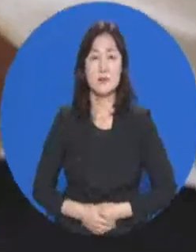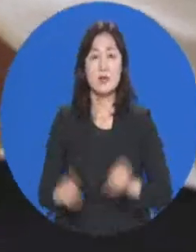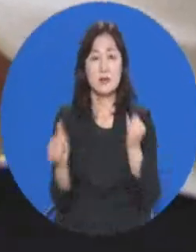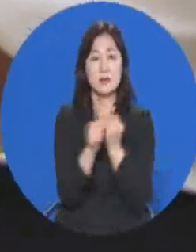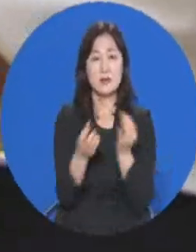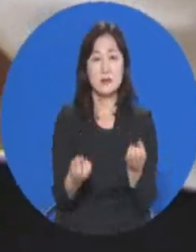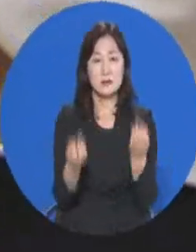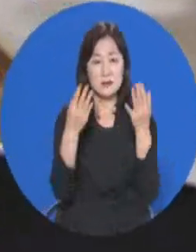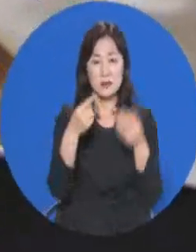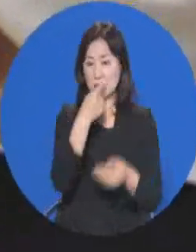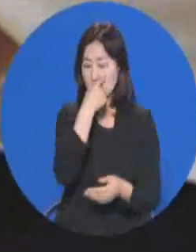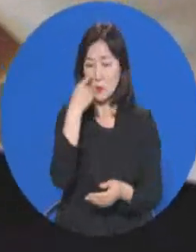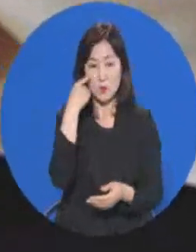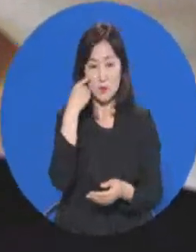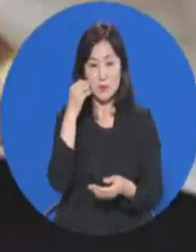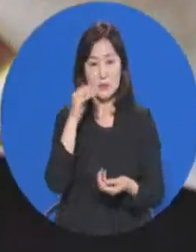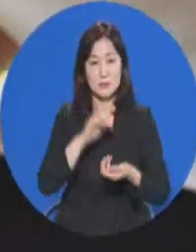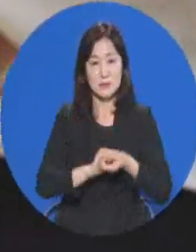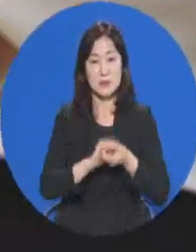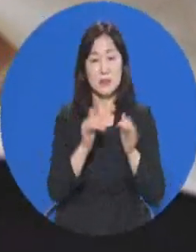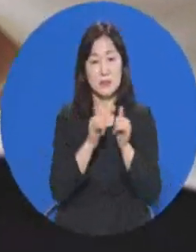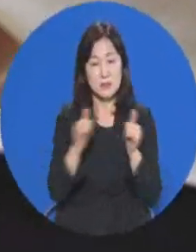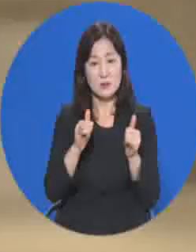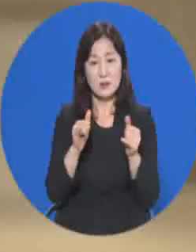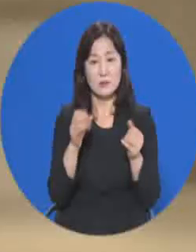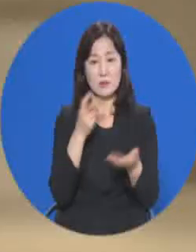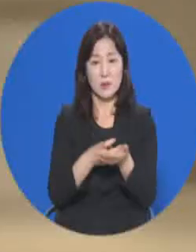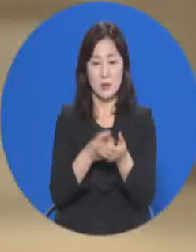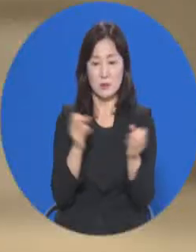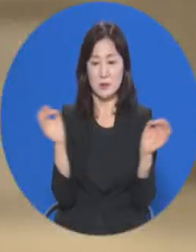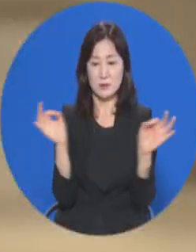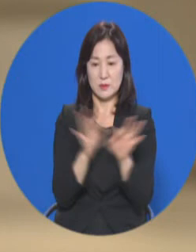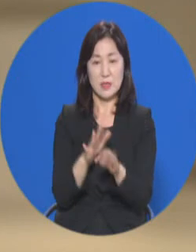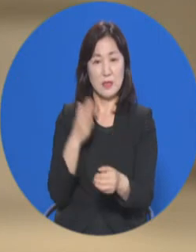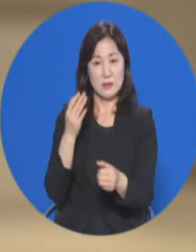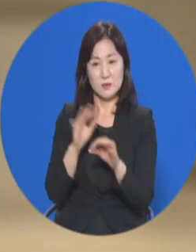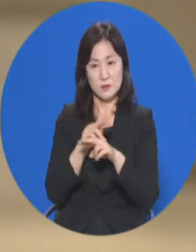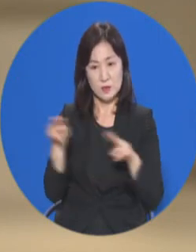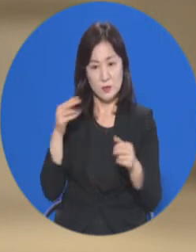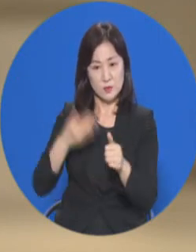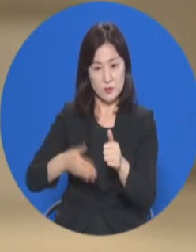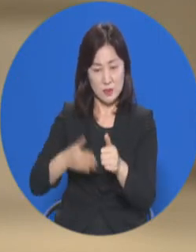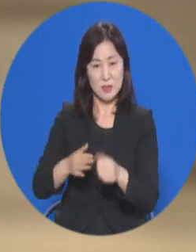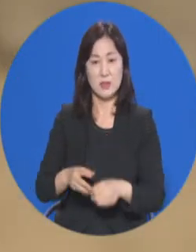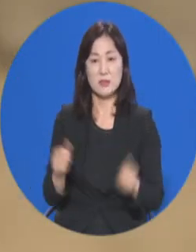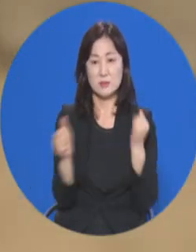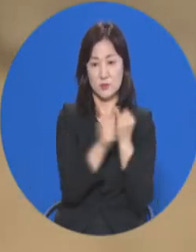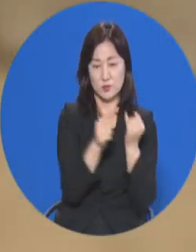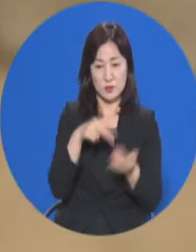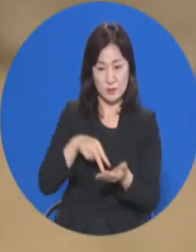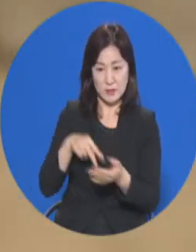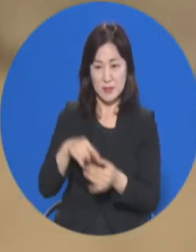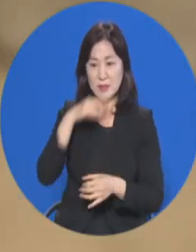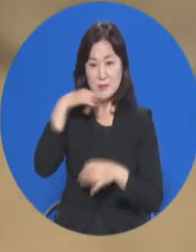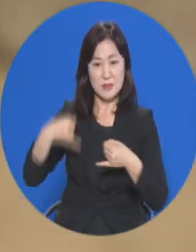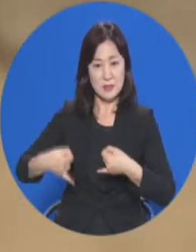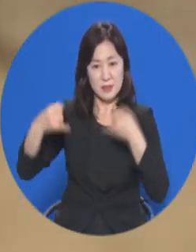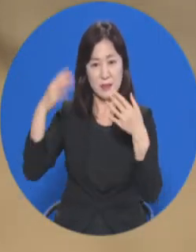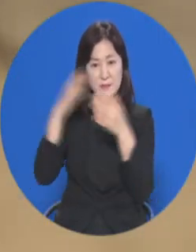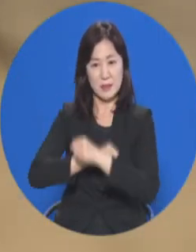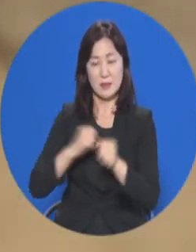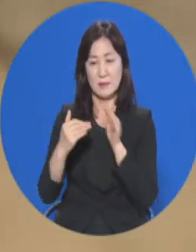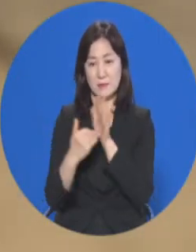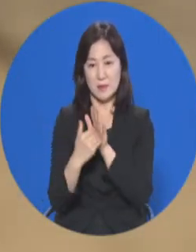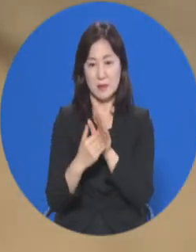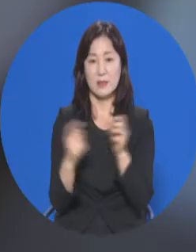예식장 최소 보증인원 제도를 없애달라는 예비 부부와 적자 누적으로 인한 폐업을 피하려는 웨딩업체 사이의 분쟁이 끊이지